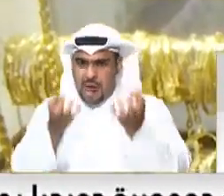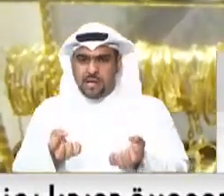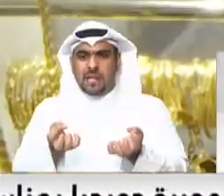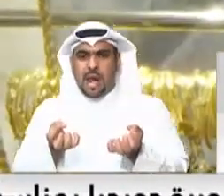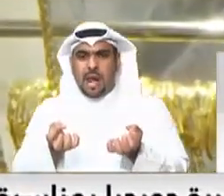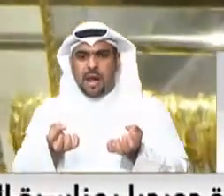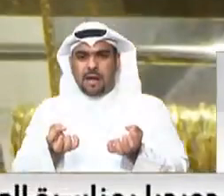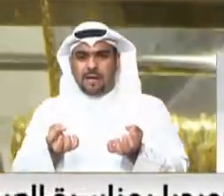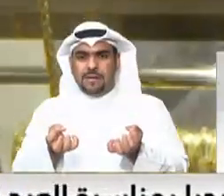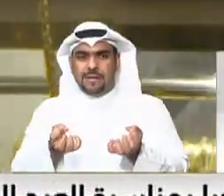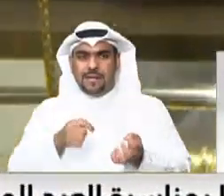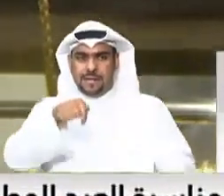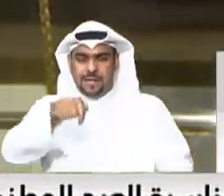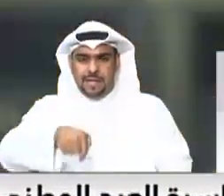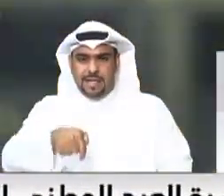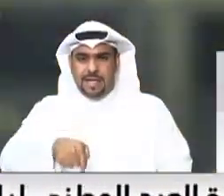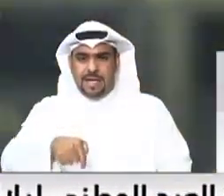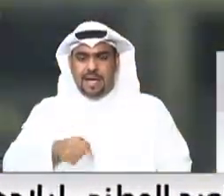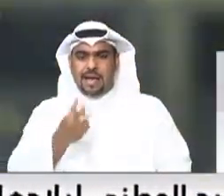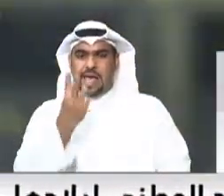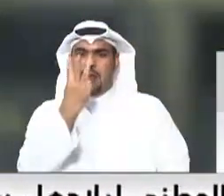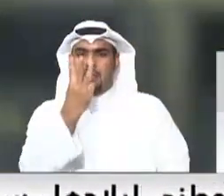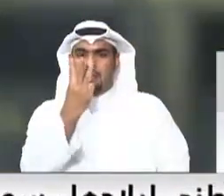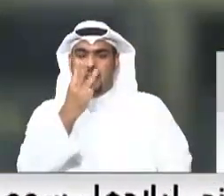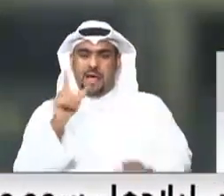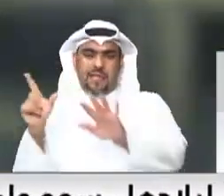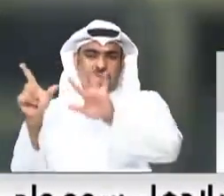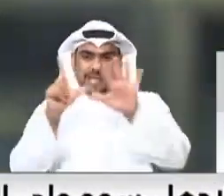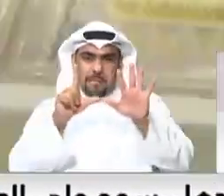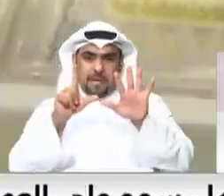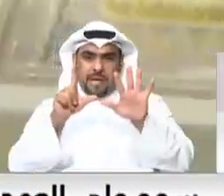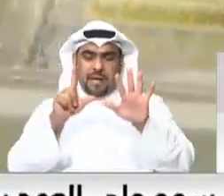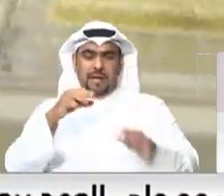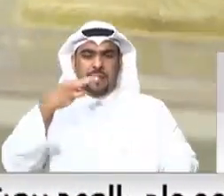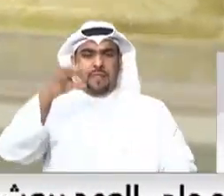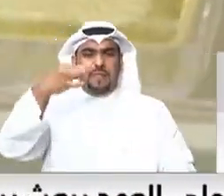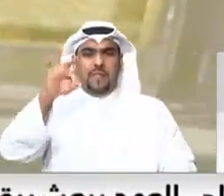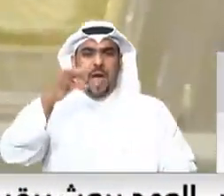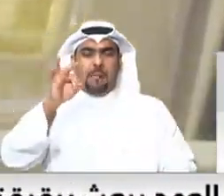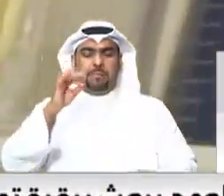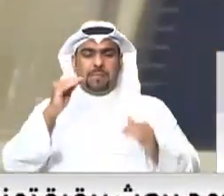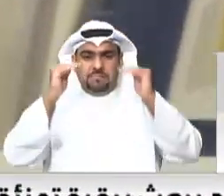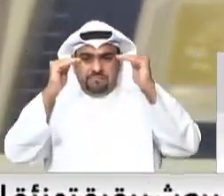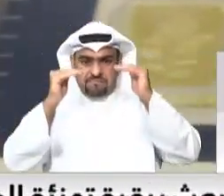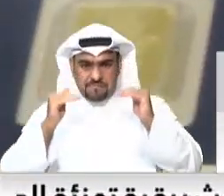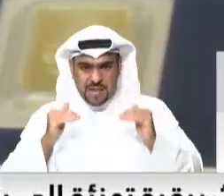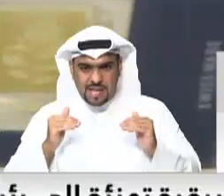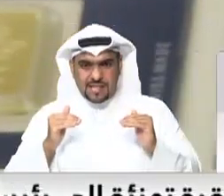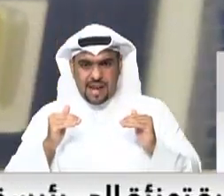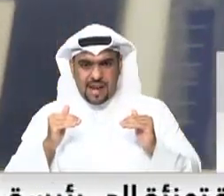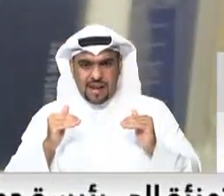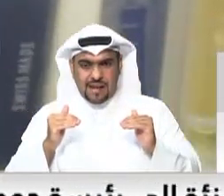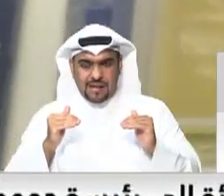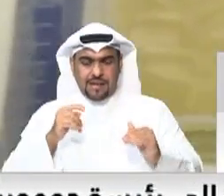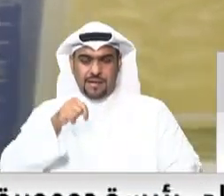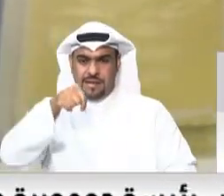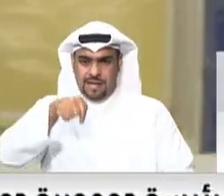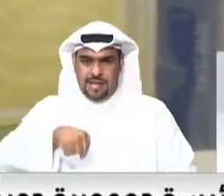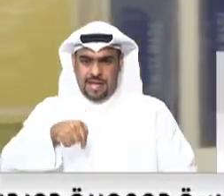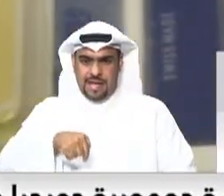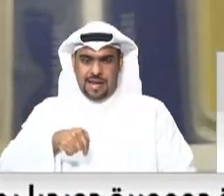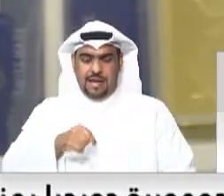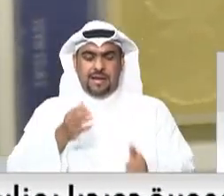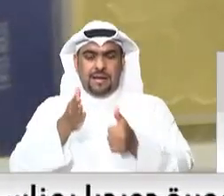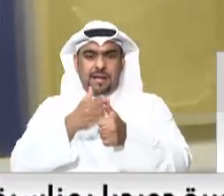لتكبد ثالث خسارة أسبوعية على التوالي، إذ يقيم المتداولون التقدم في مفاوضات سقف الديون